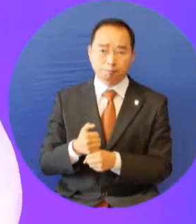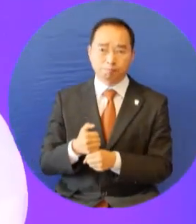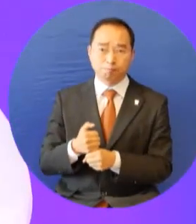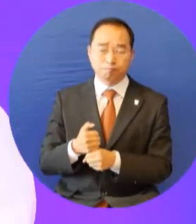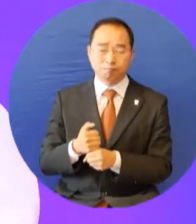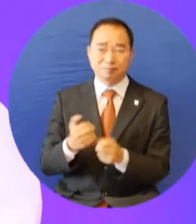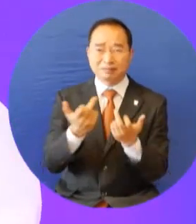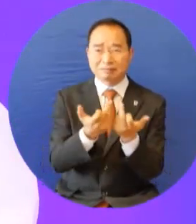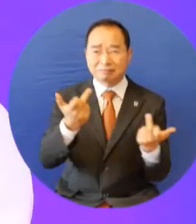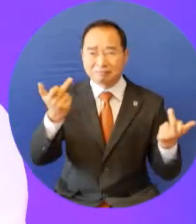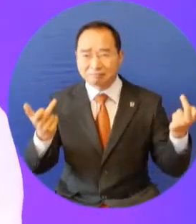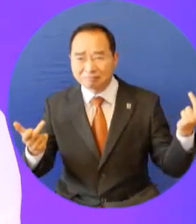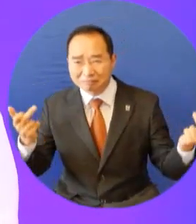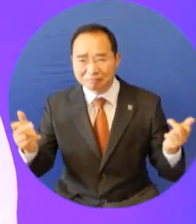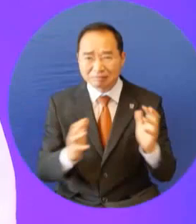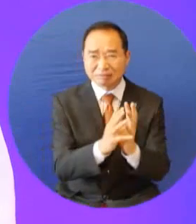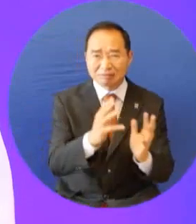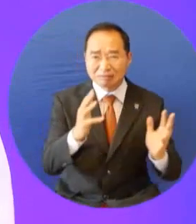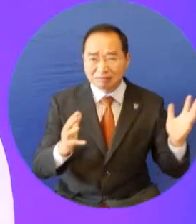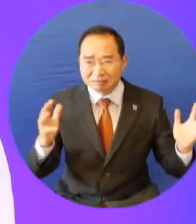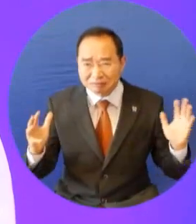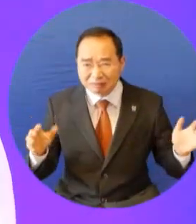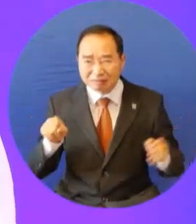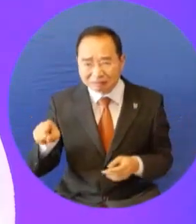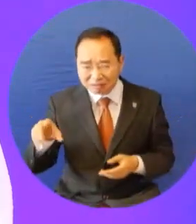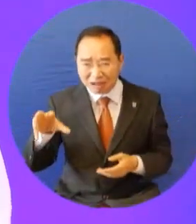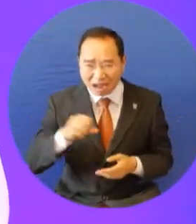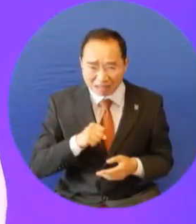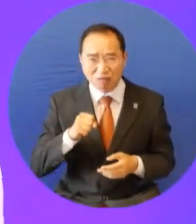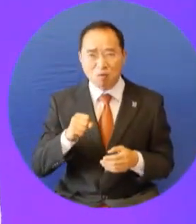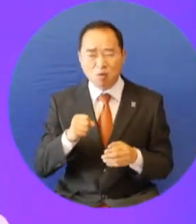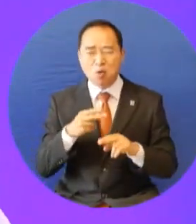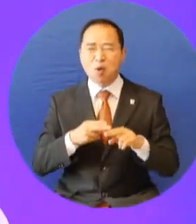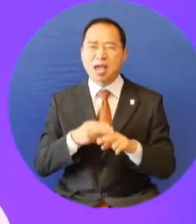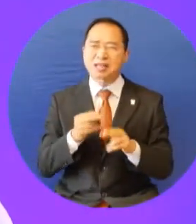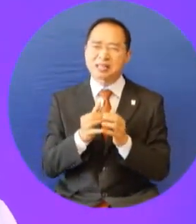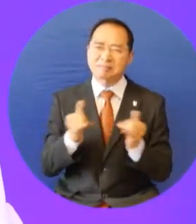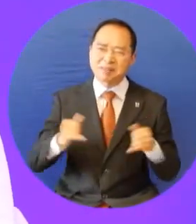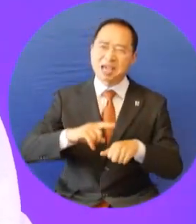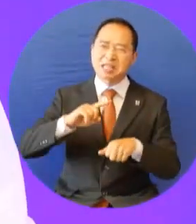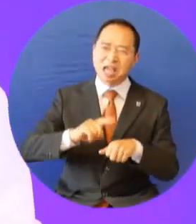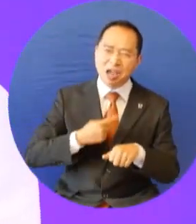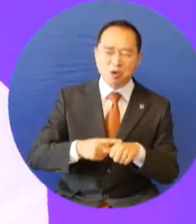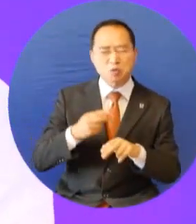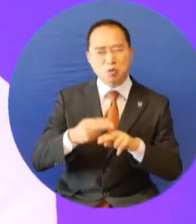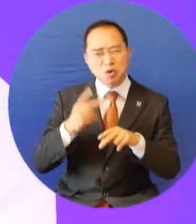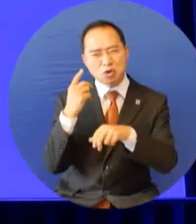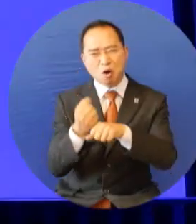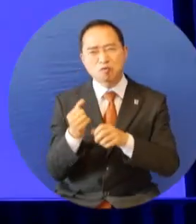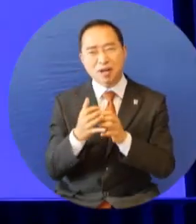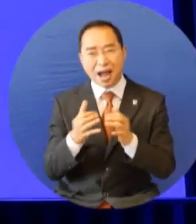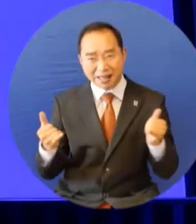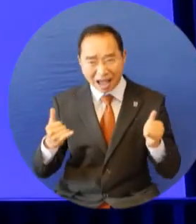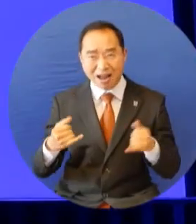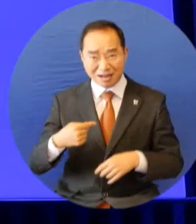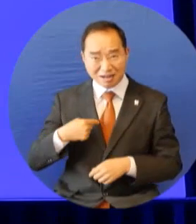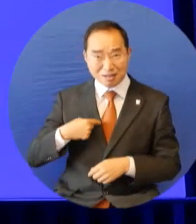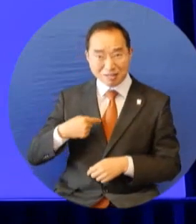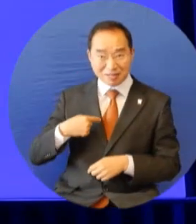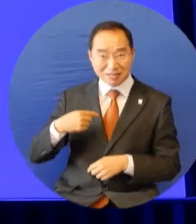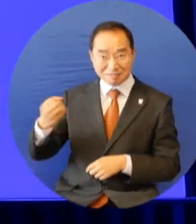그 들풀을 가지고 저는 이제 요리를 하는 사람이다 이래가지고 뭐 자연요리 연구가다 뭐 이러잖아요. 이